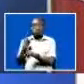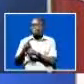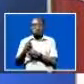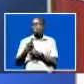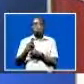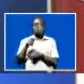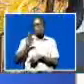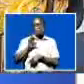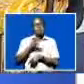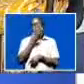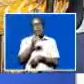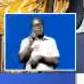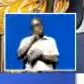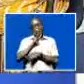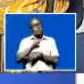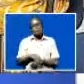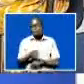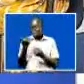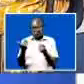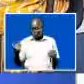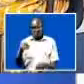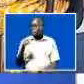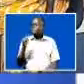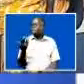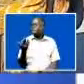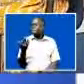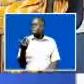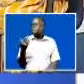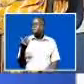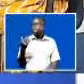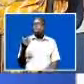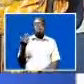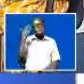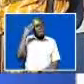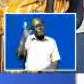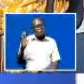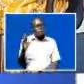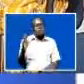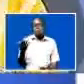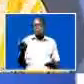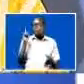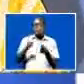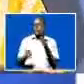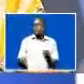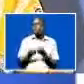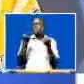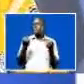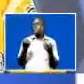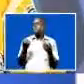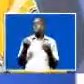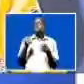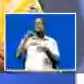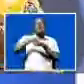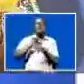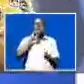na wanaume. Sasa hawa watoto wadogo wenyewe hawajafanya hata ubobo wa shingoni usema wanzeeka hawatopata